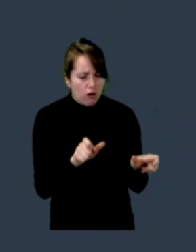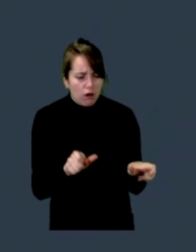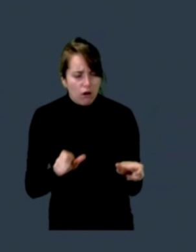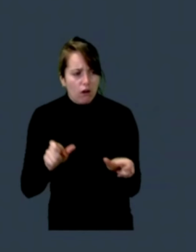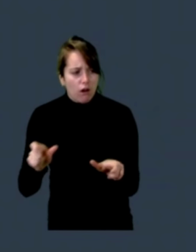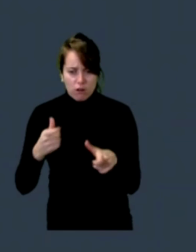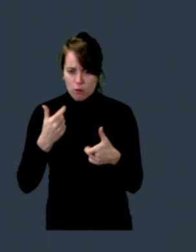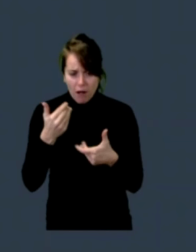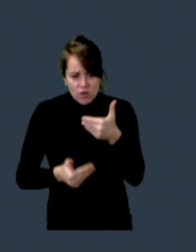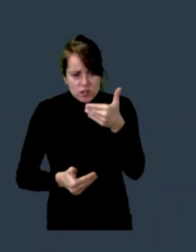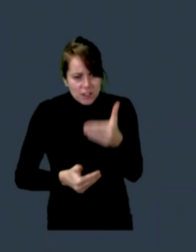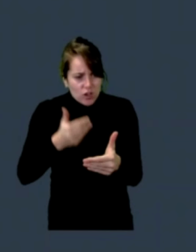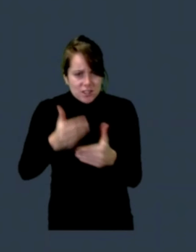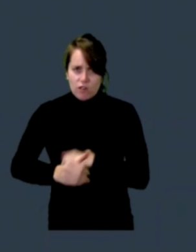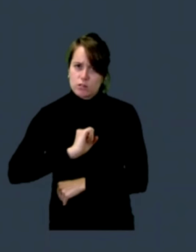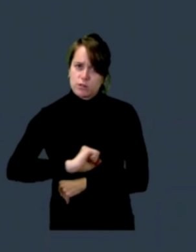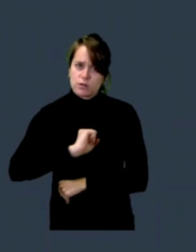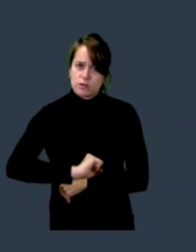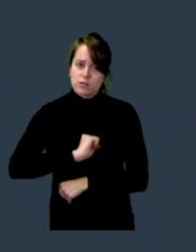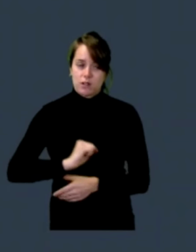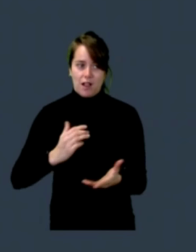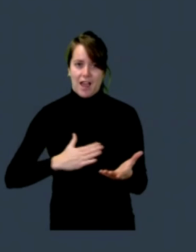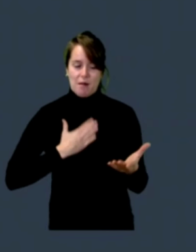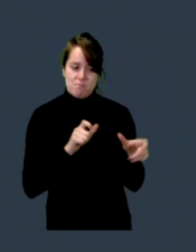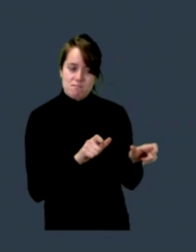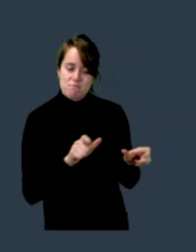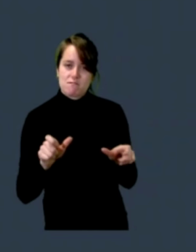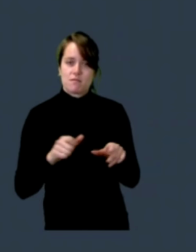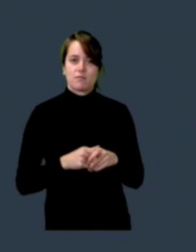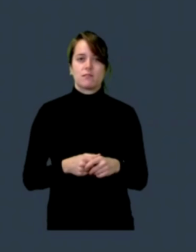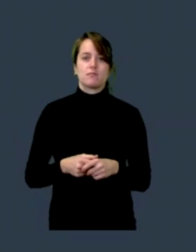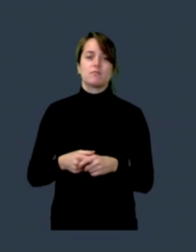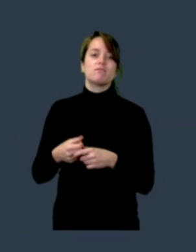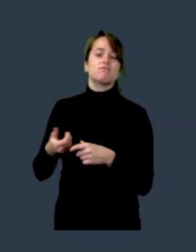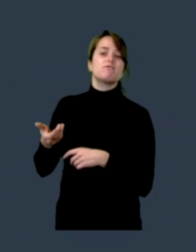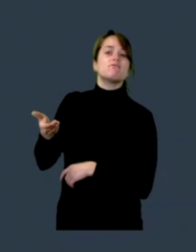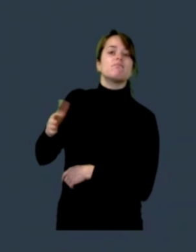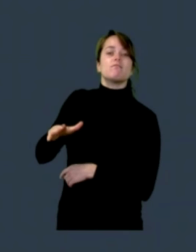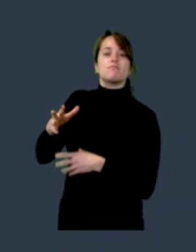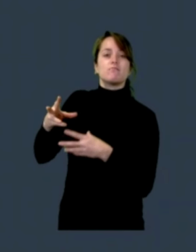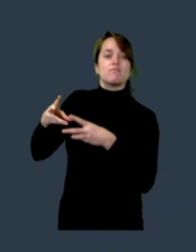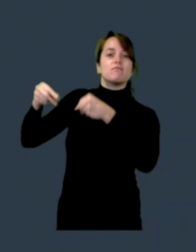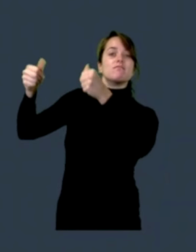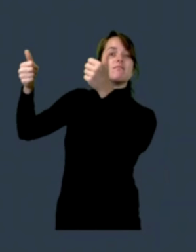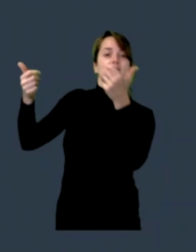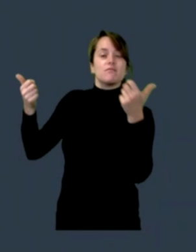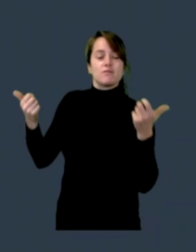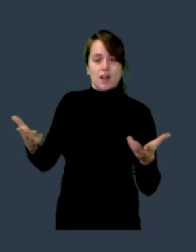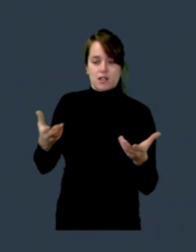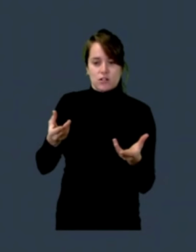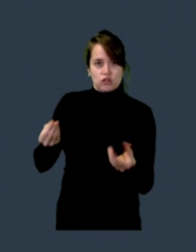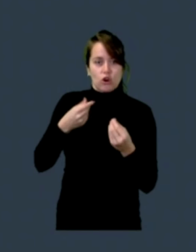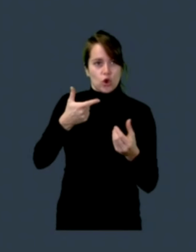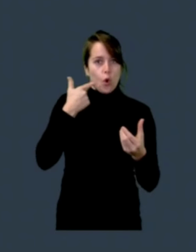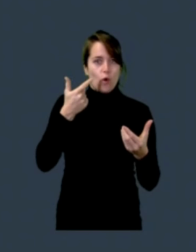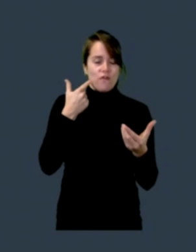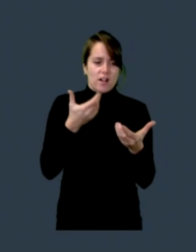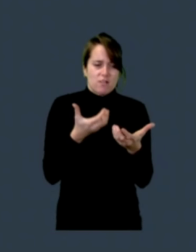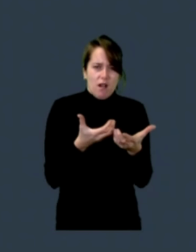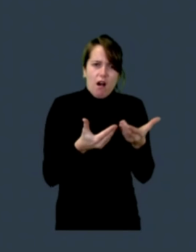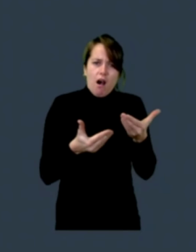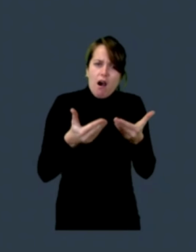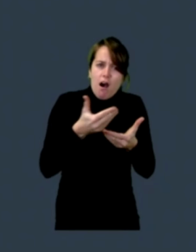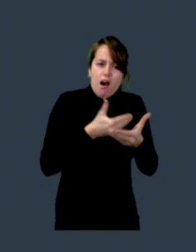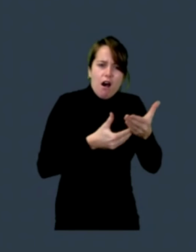cadence rapide. Celui qui nous a quittés a été un grand bâtisseur pour l'Auvergne. Et